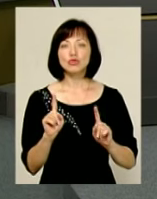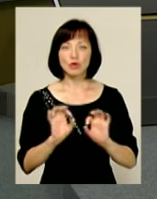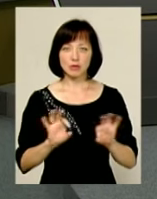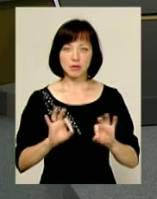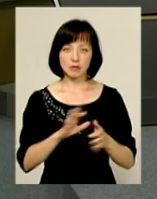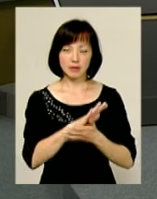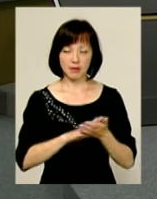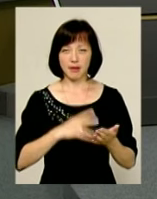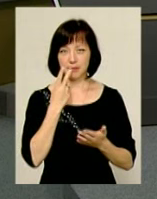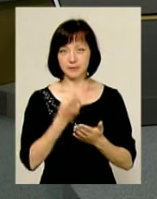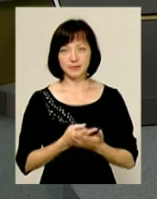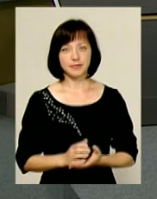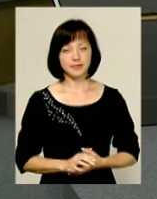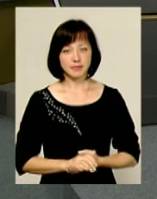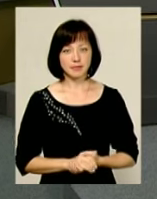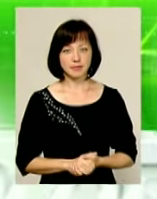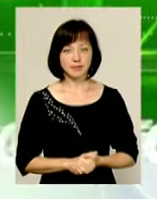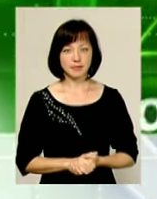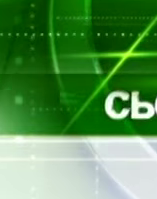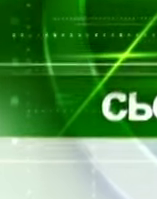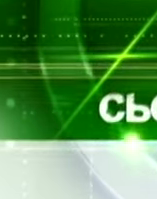Подільській панорамі? Дивіться в анонсільський